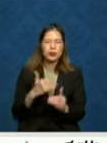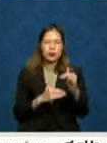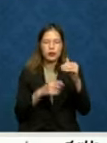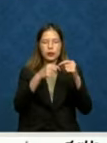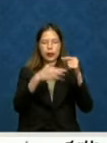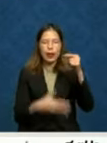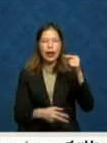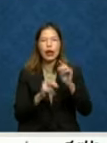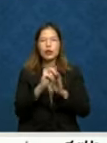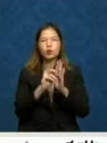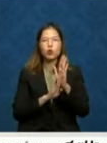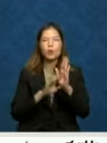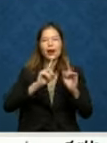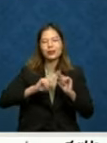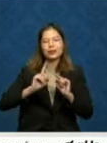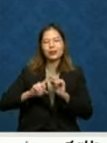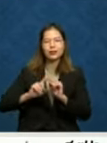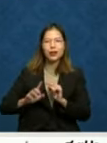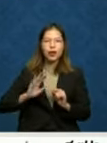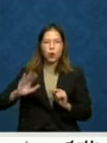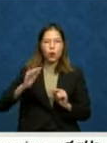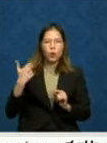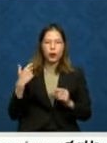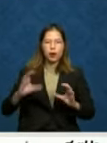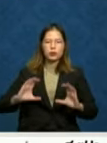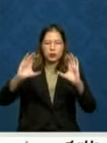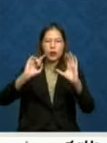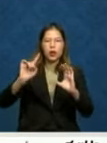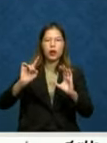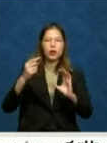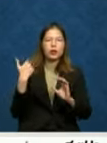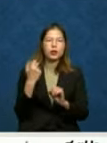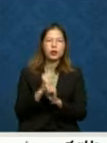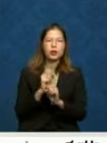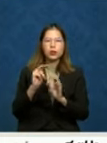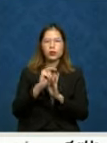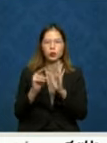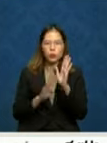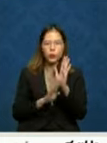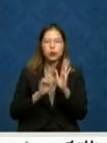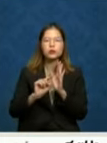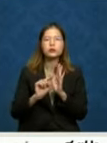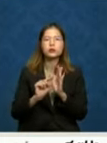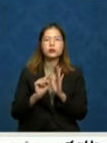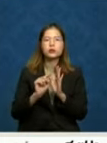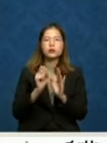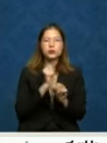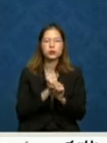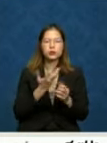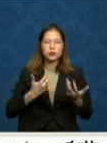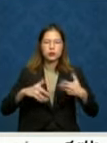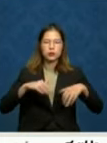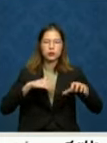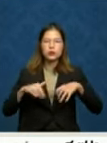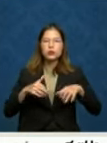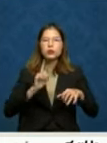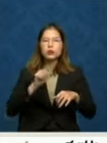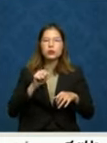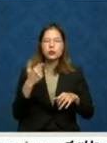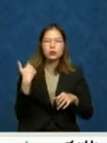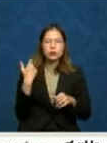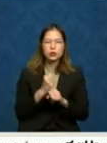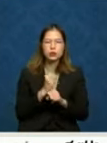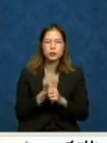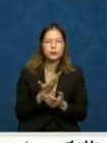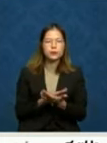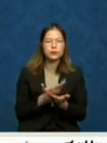และนโยบายการบัญชีภาครัฐมาตรฐานการบัญชีภาครัฐและนโยบายการบัญชีภาครัฐและแสดงรายการในรายงานการเ